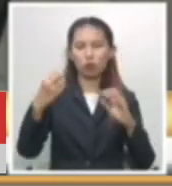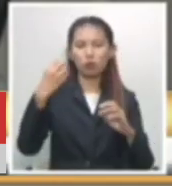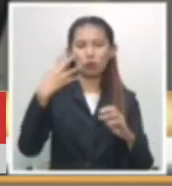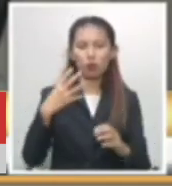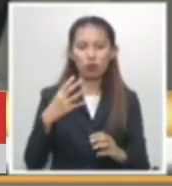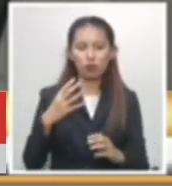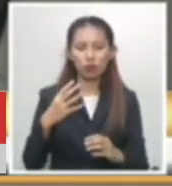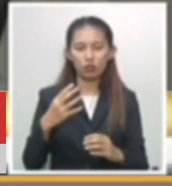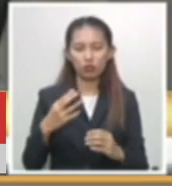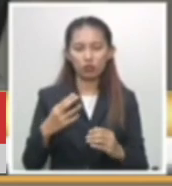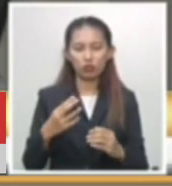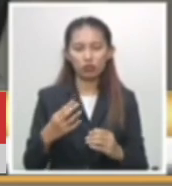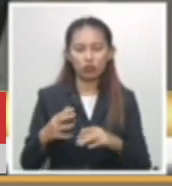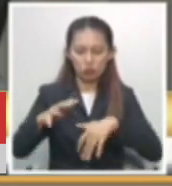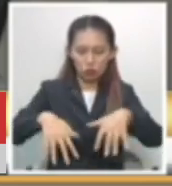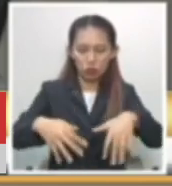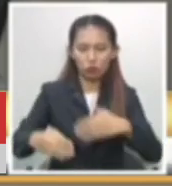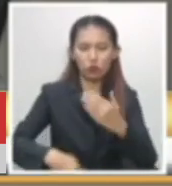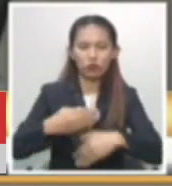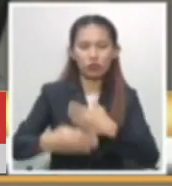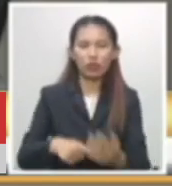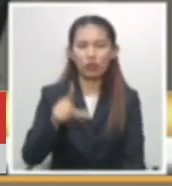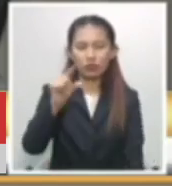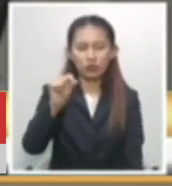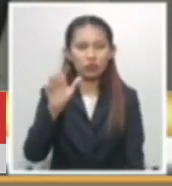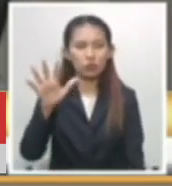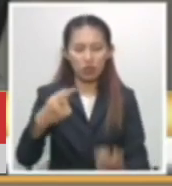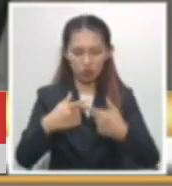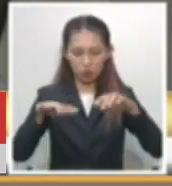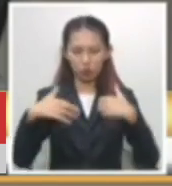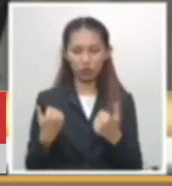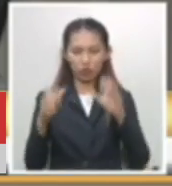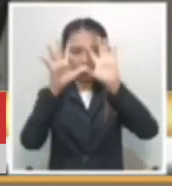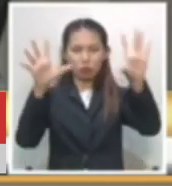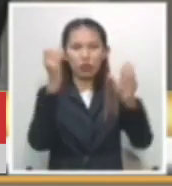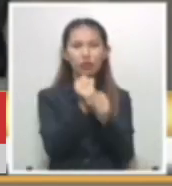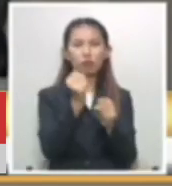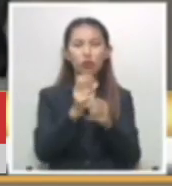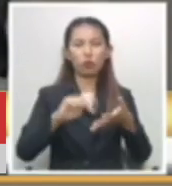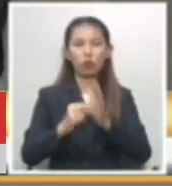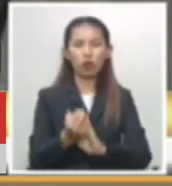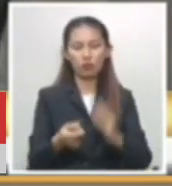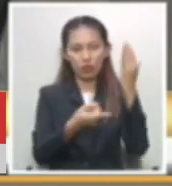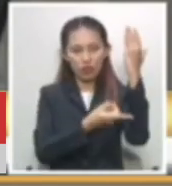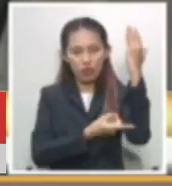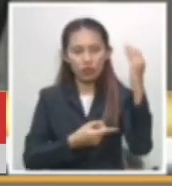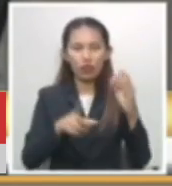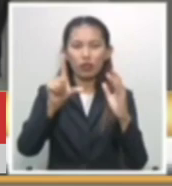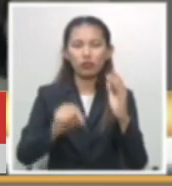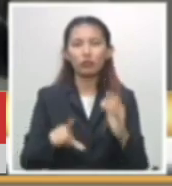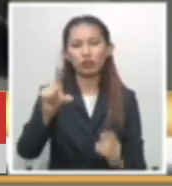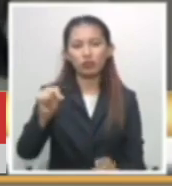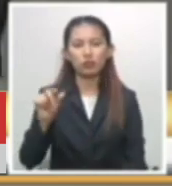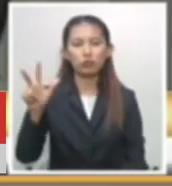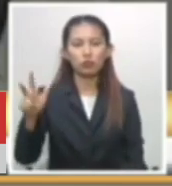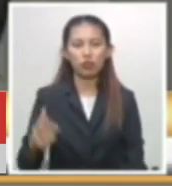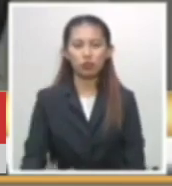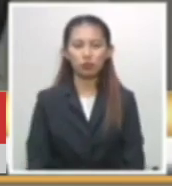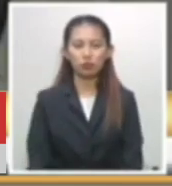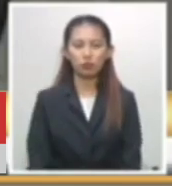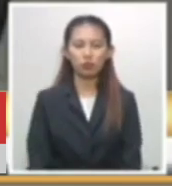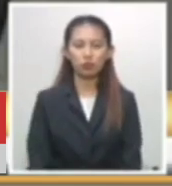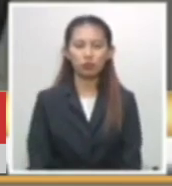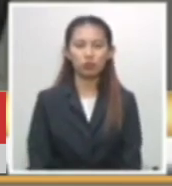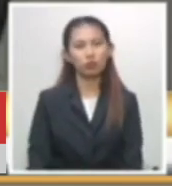ละ25บาทดีกว่ารัฐบาลนี้เวลารัฐบาลนี้เข้ามาเดี๋ยวนี้16ถึง18บา